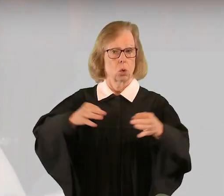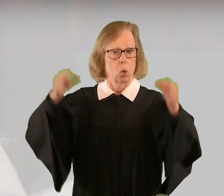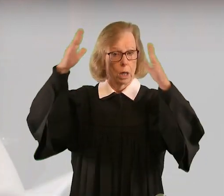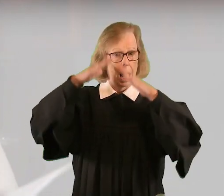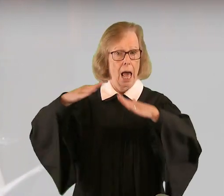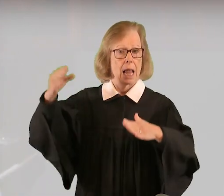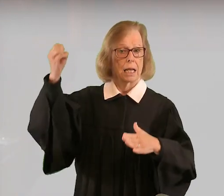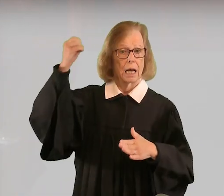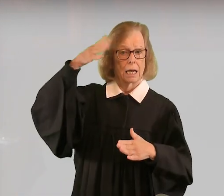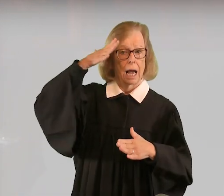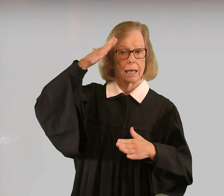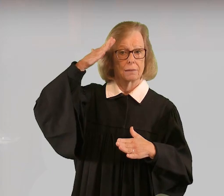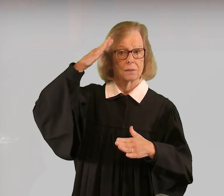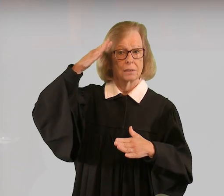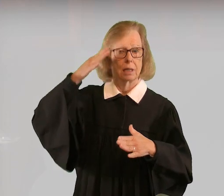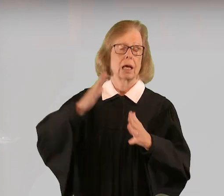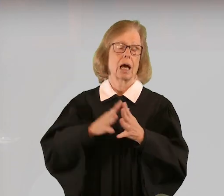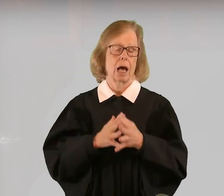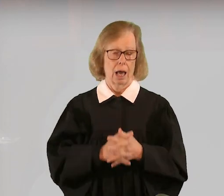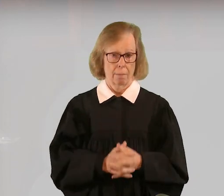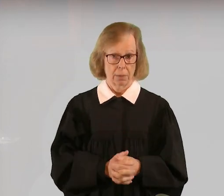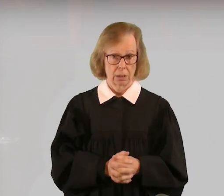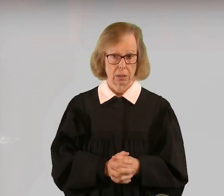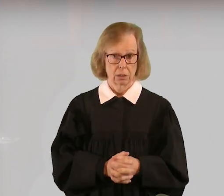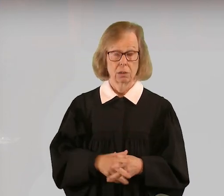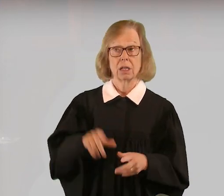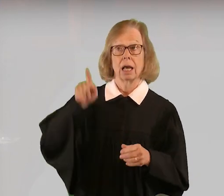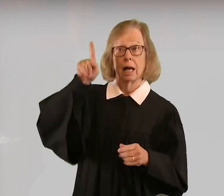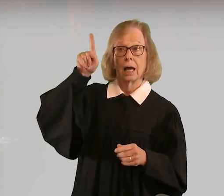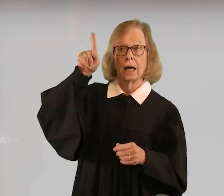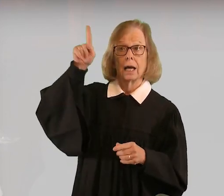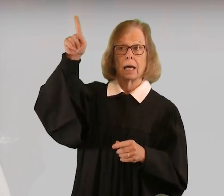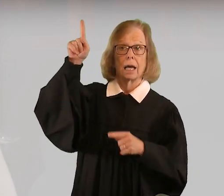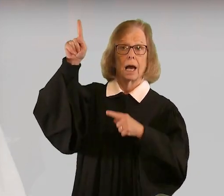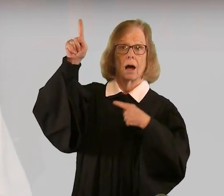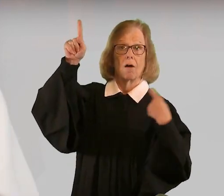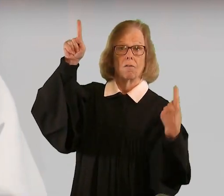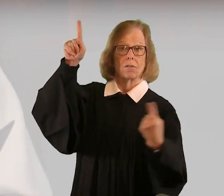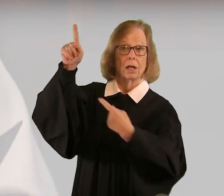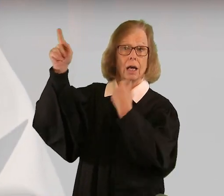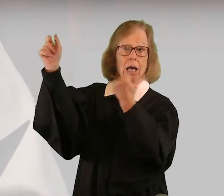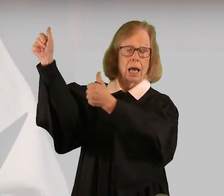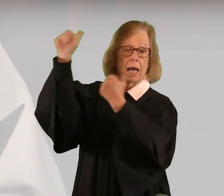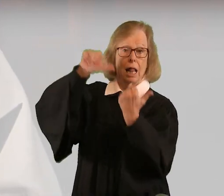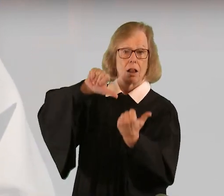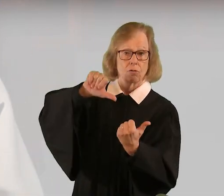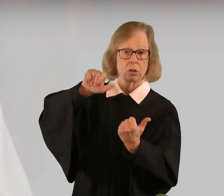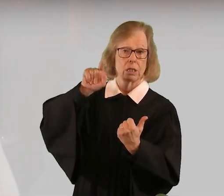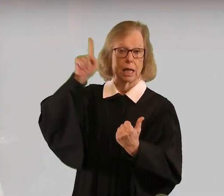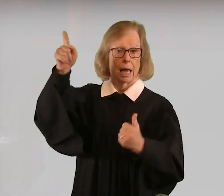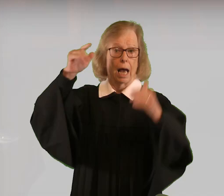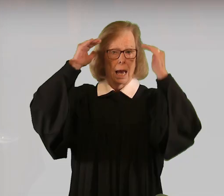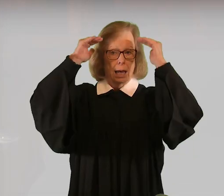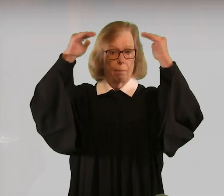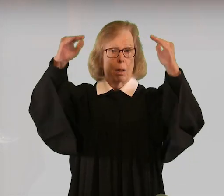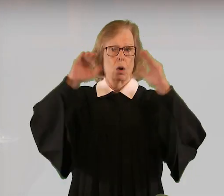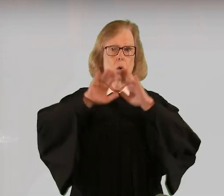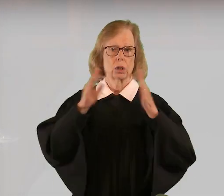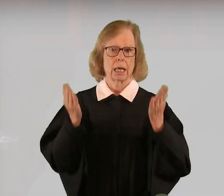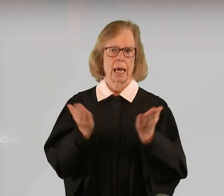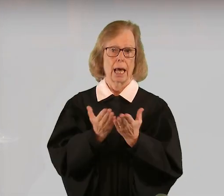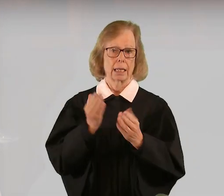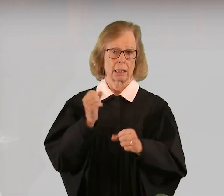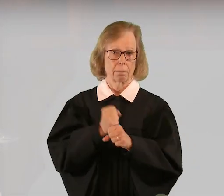des Heiligen Geistes. Amen. Unsere Hilfe steht im Namen des Herrn, der Himmel und